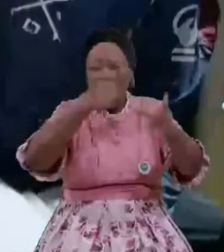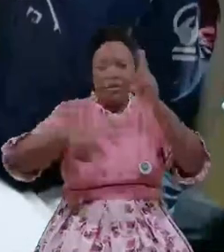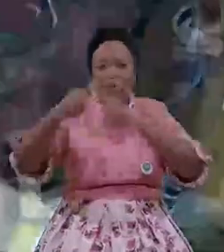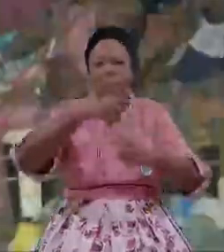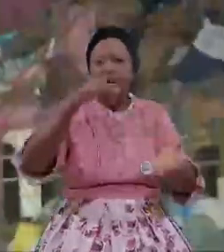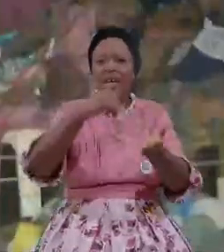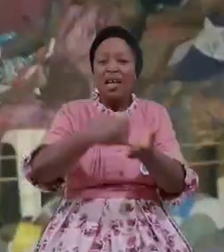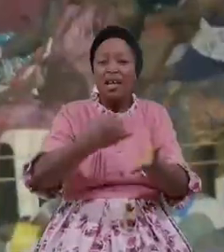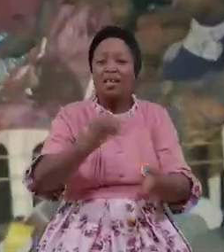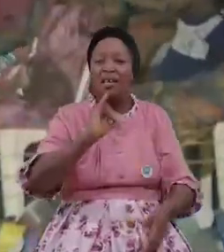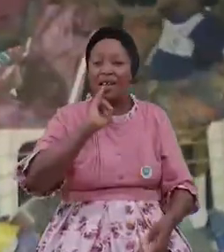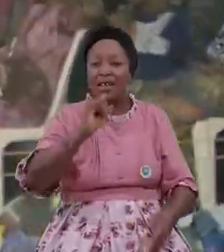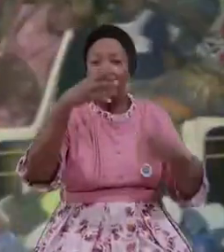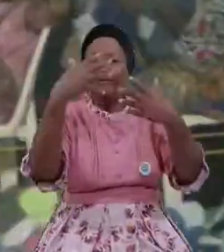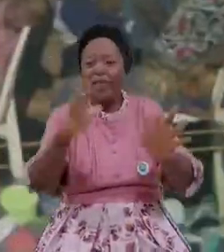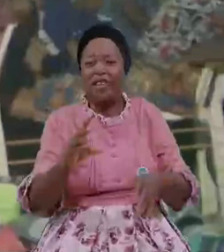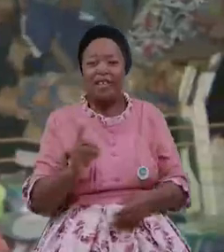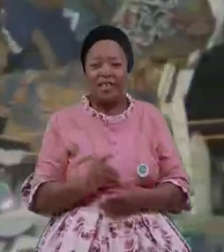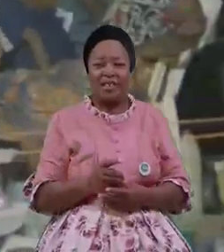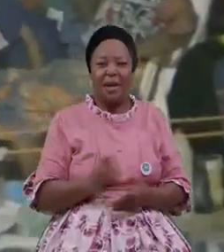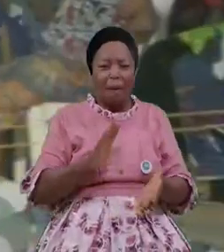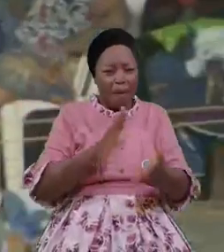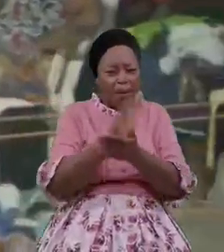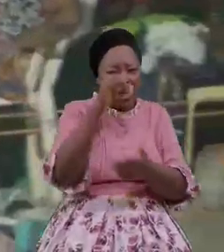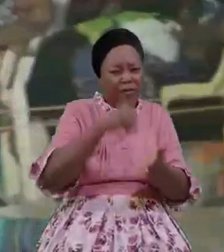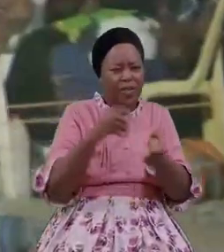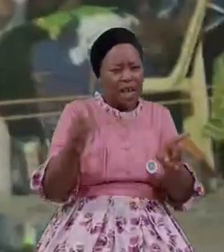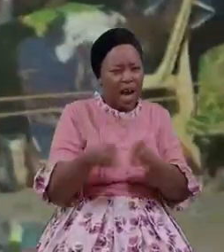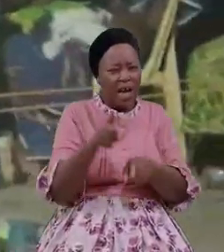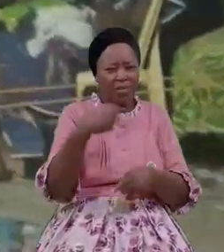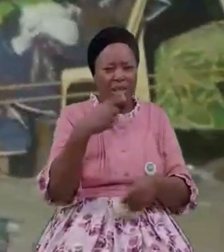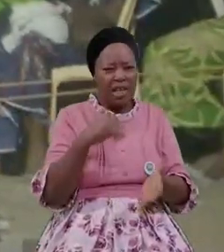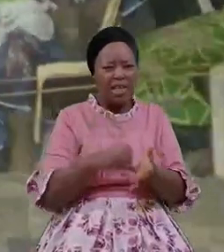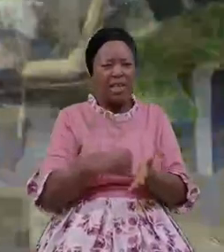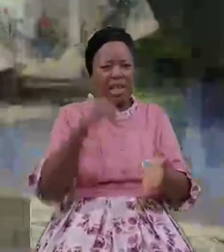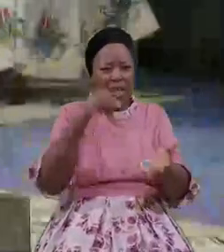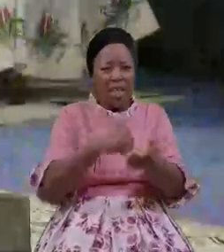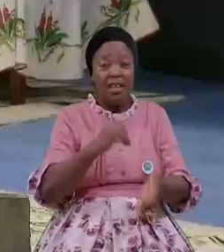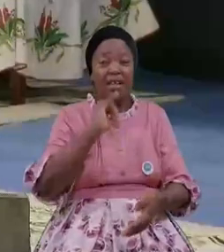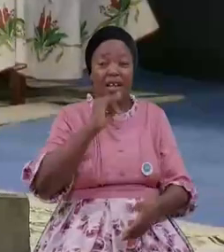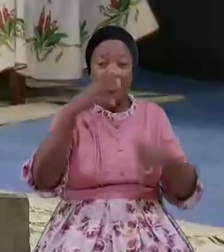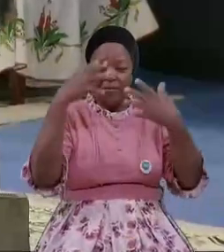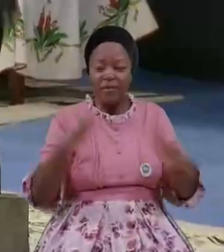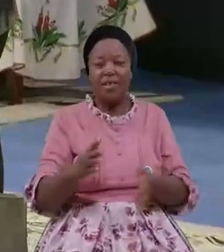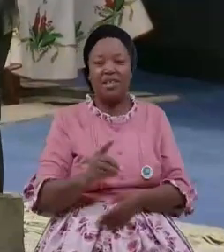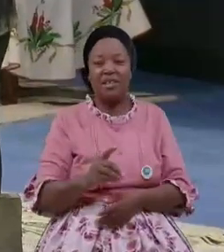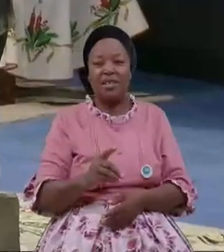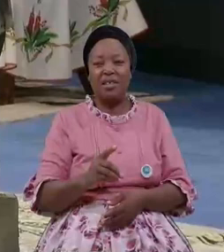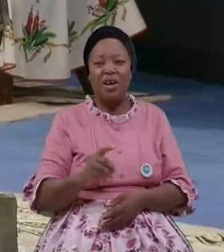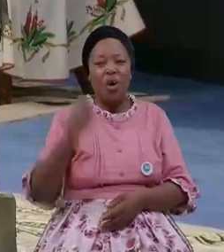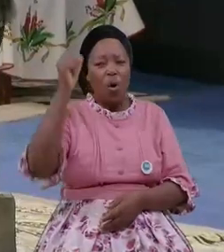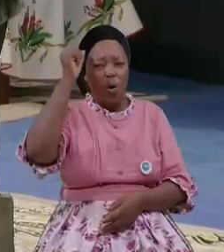est accompli croyez-y que vous V le dites dites ça tout est accomplli